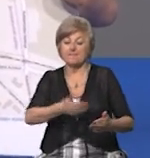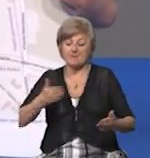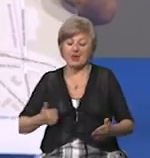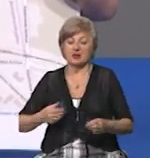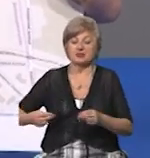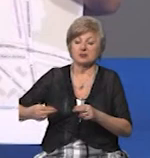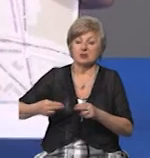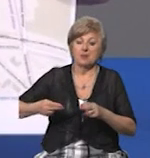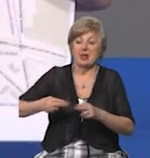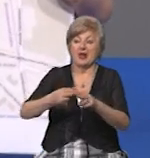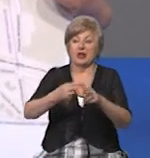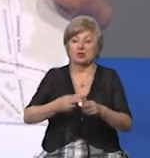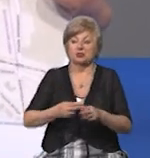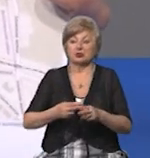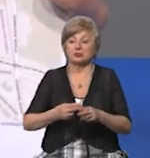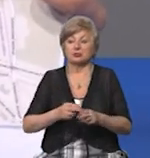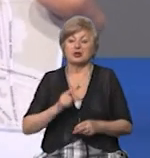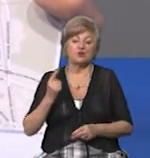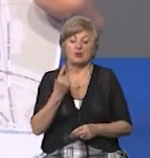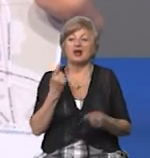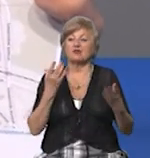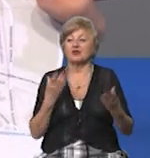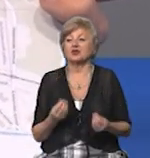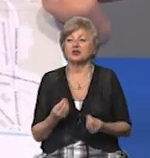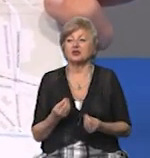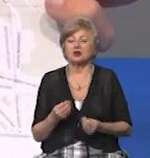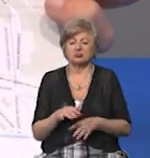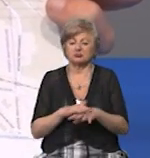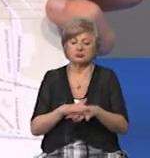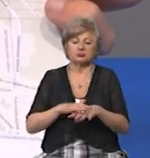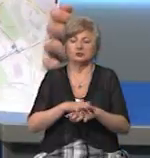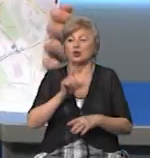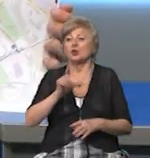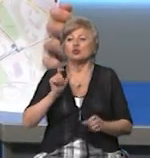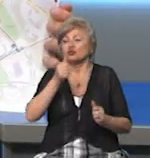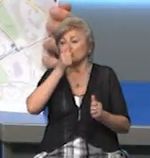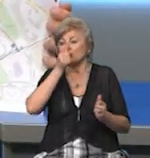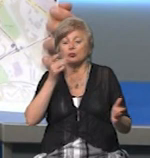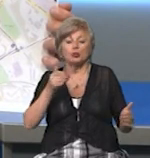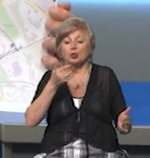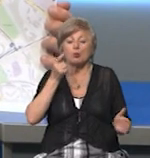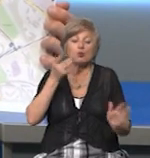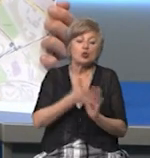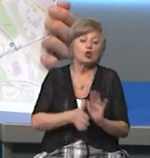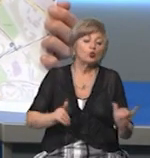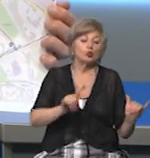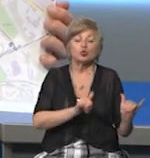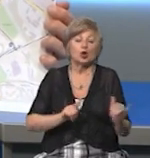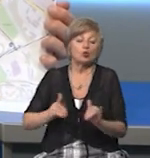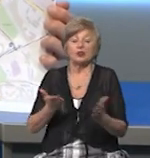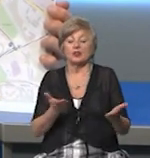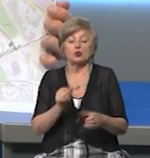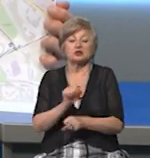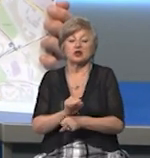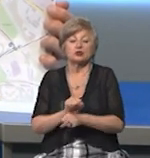перехрестям. І в перший день там дуже людей багато було, які не могли зрозуміти, куди ж їм іти. І де зупинка,